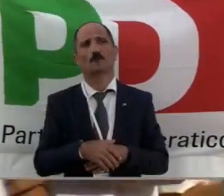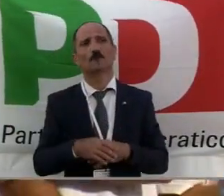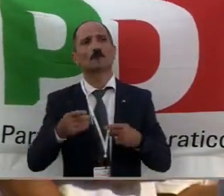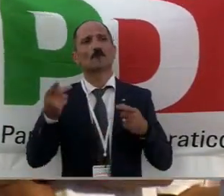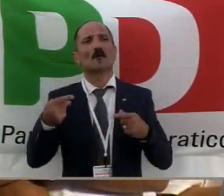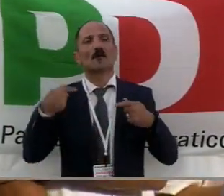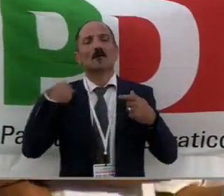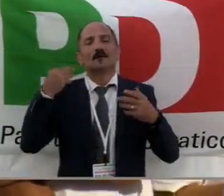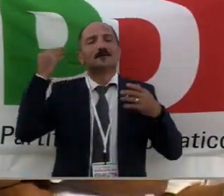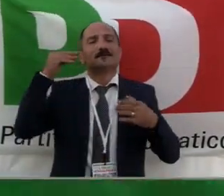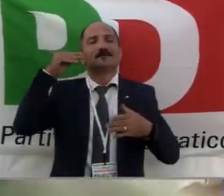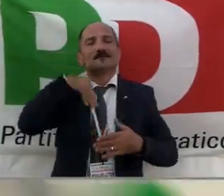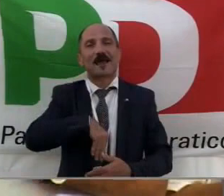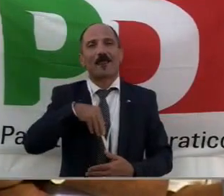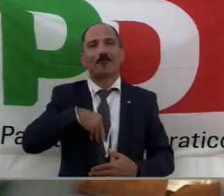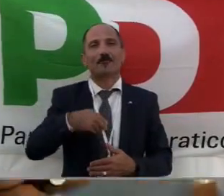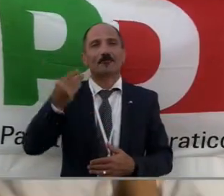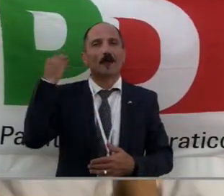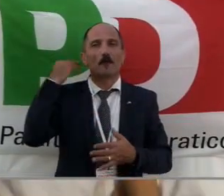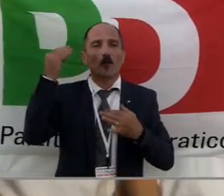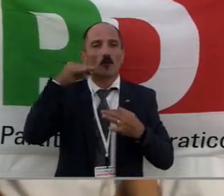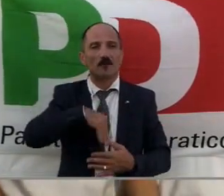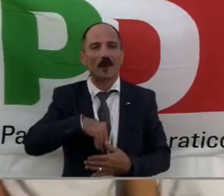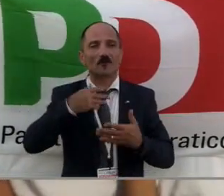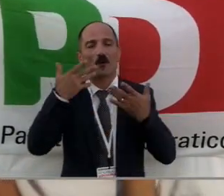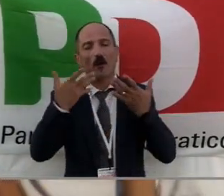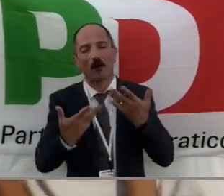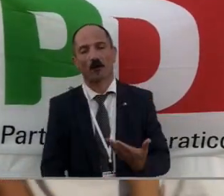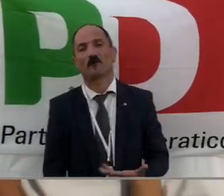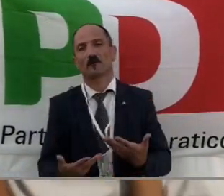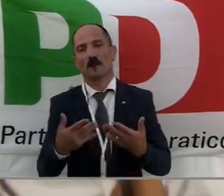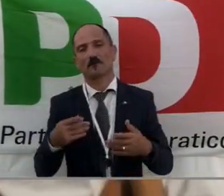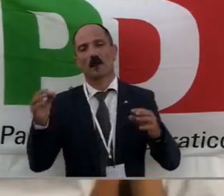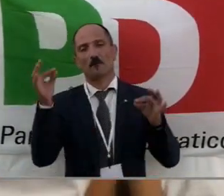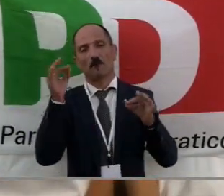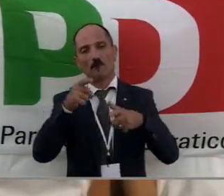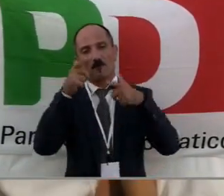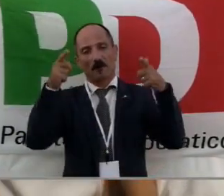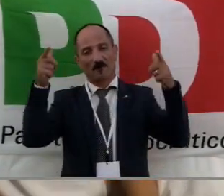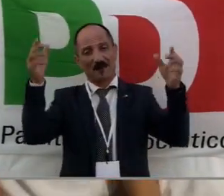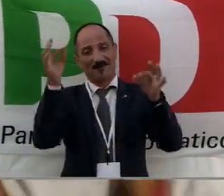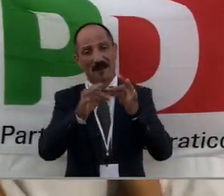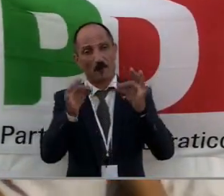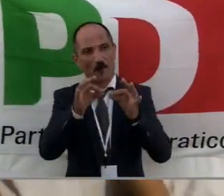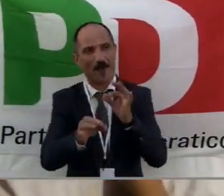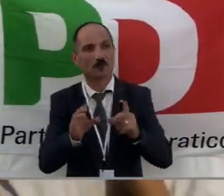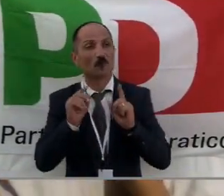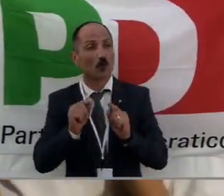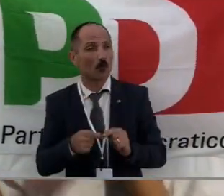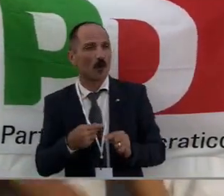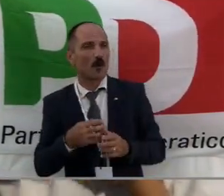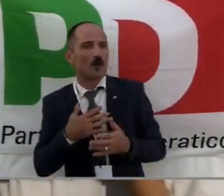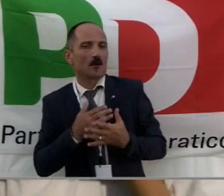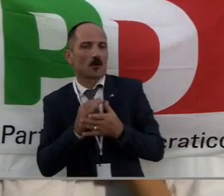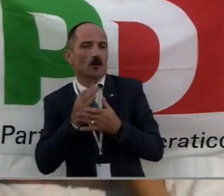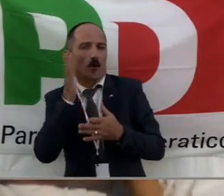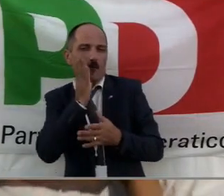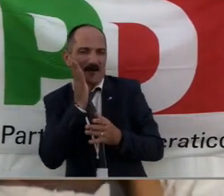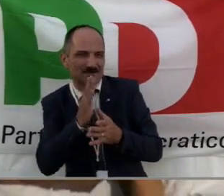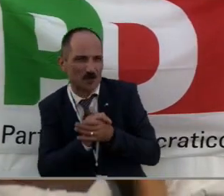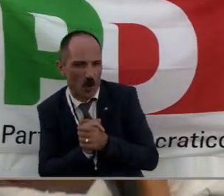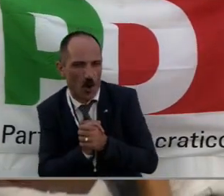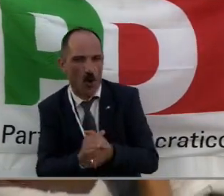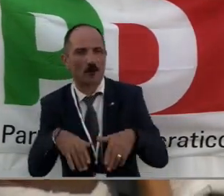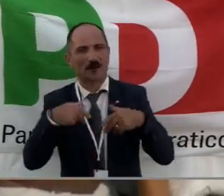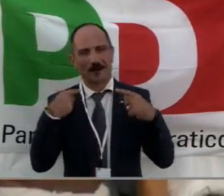di sé la gravità del momento, senta su di sé con passione la sfida